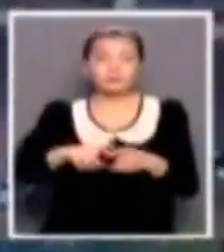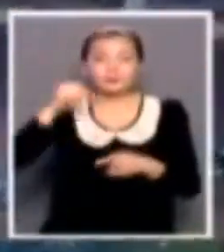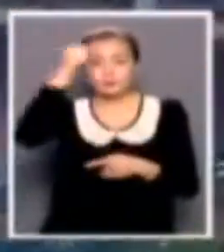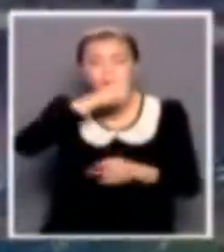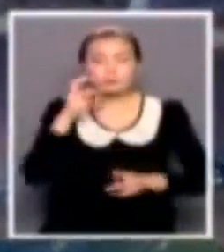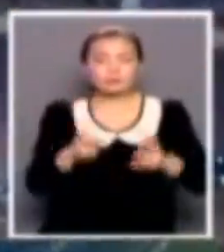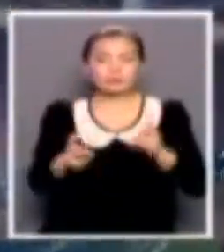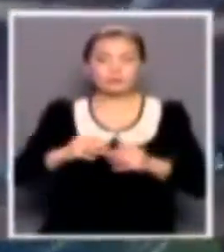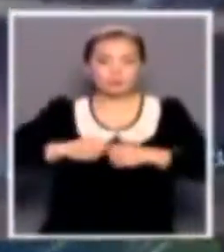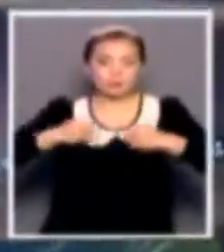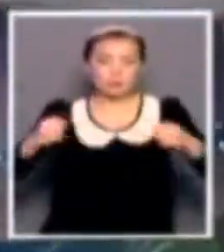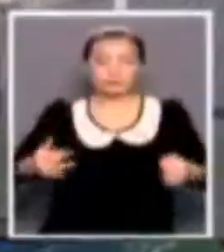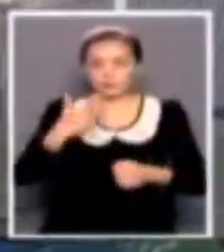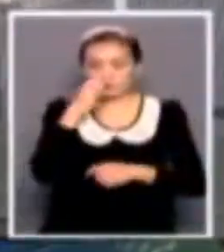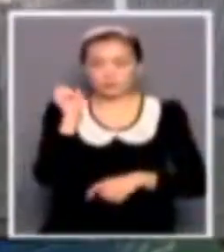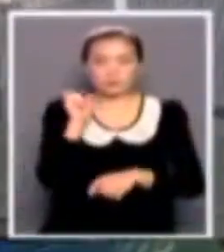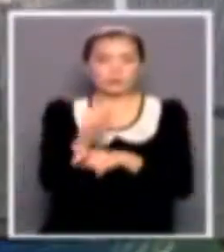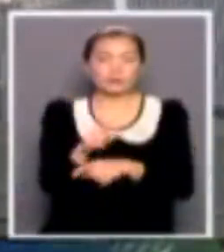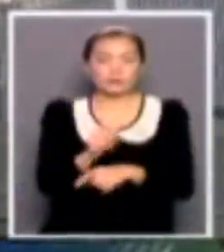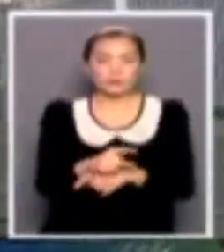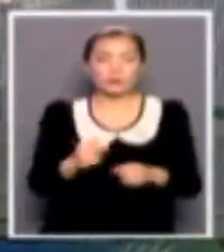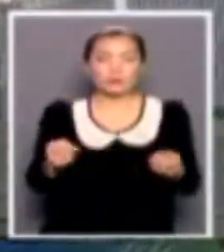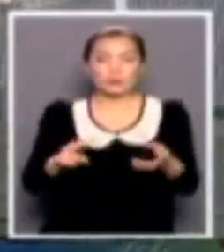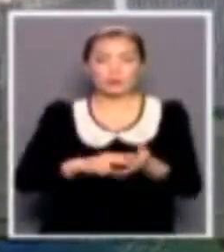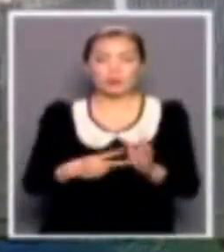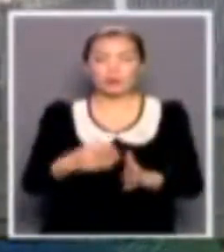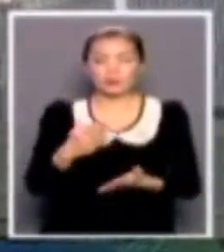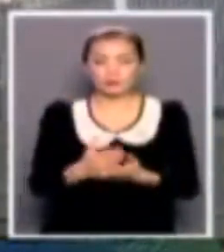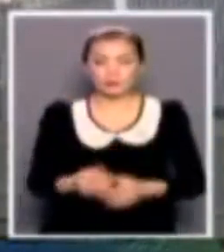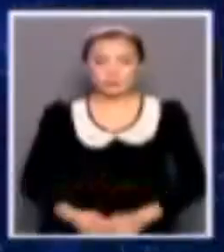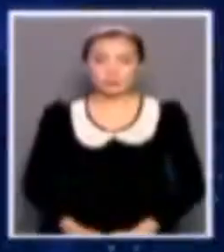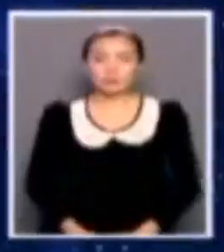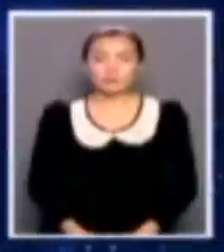жылы зауыт аумағын кеңейтіп, тағы бір цех орталығын ашу жоспарда бар.